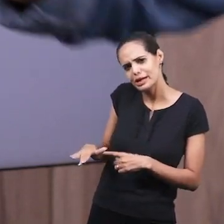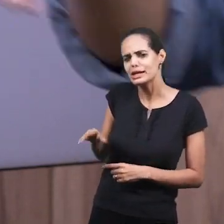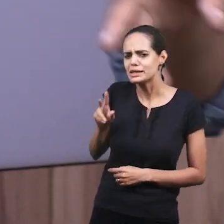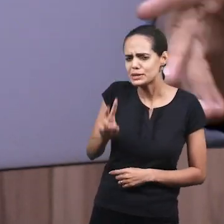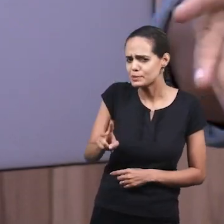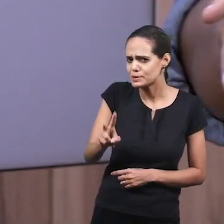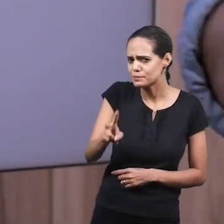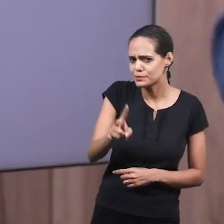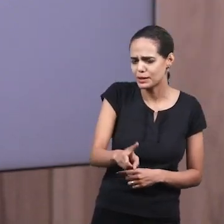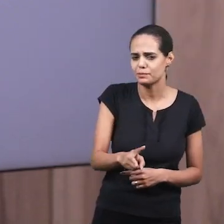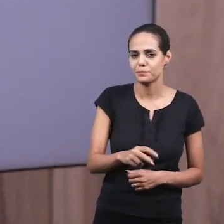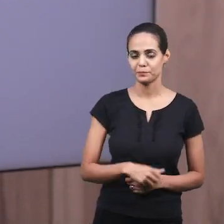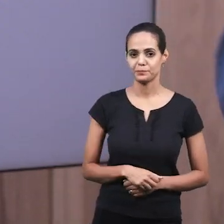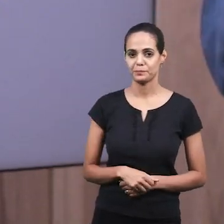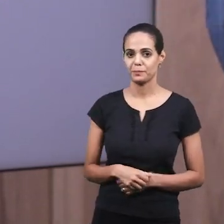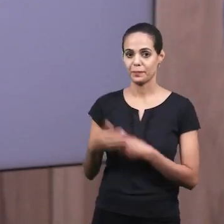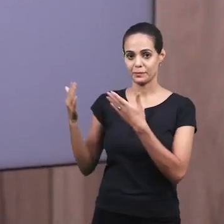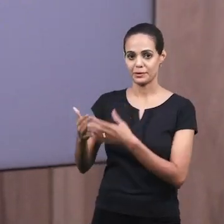ça.